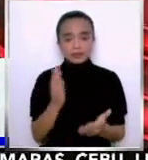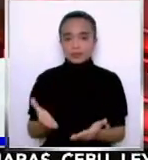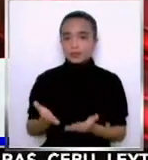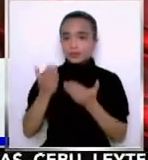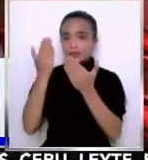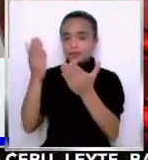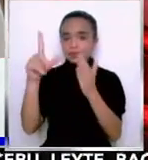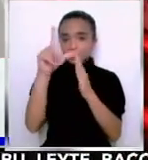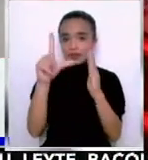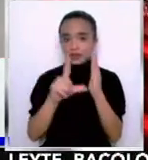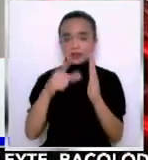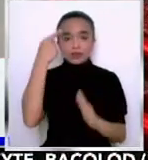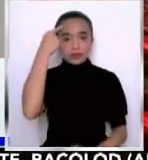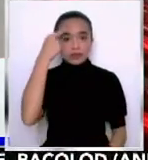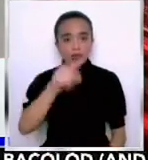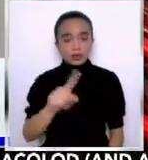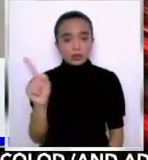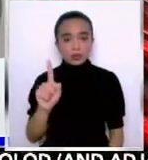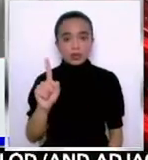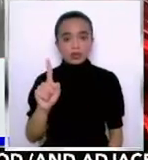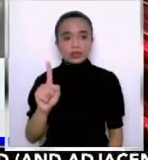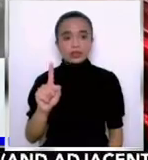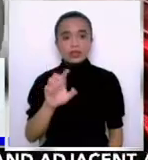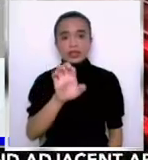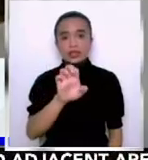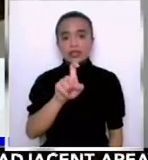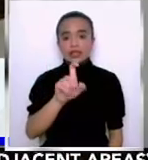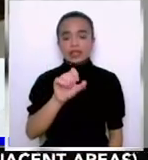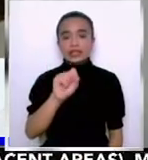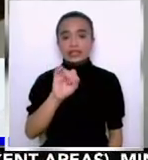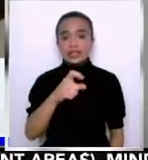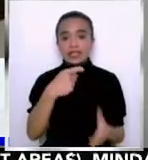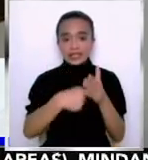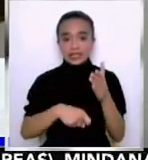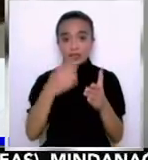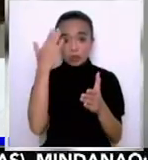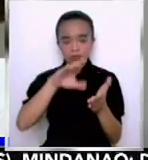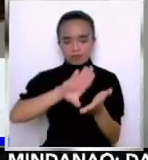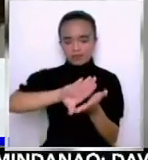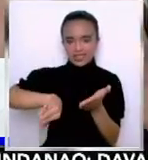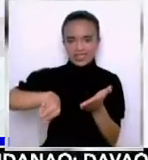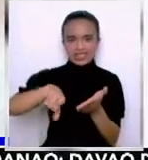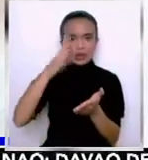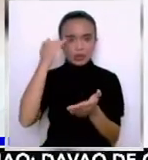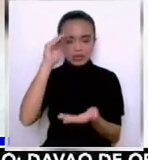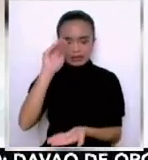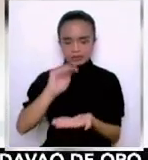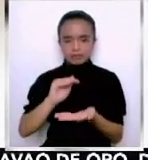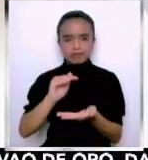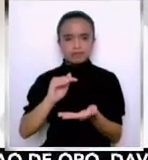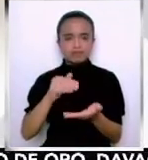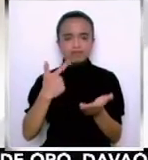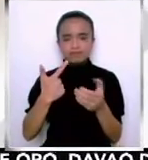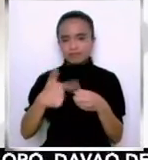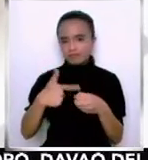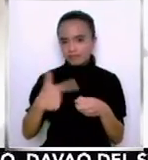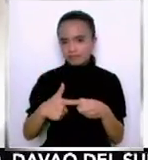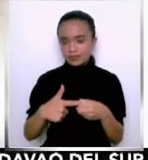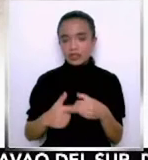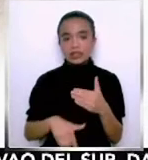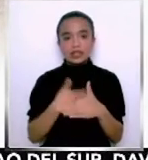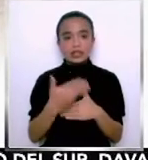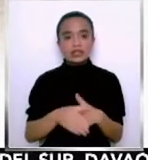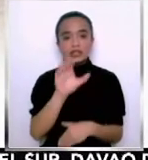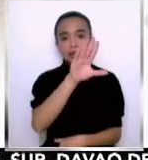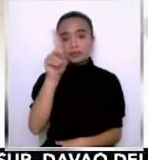para suspindihin ang excise tax para makabawas sa presyo ng produktong petrolyo. Si Cagayan de Oro 2nd District